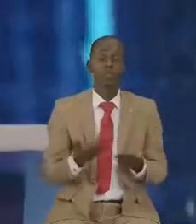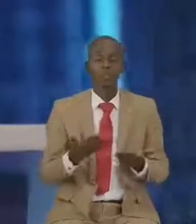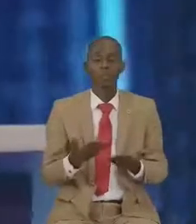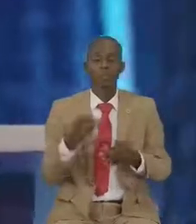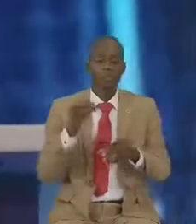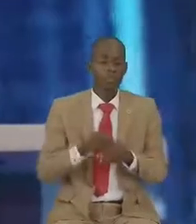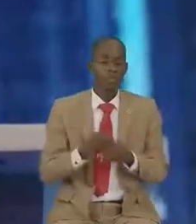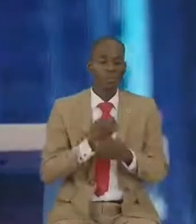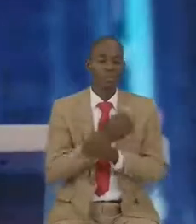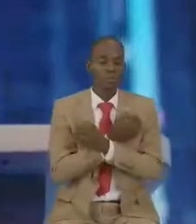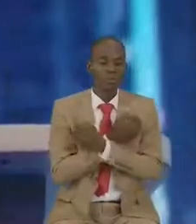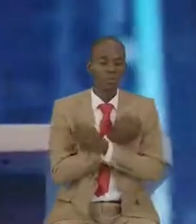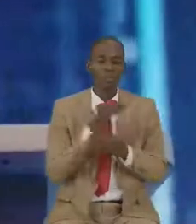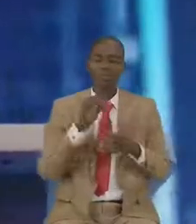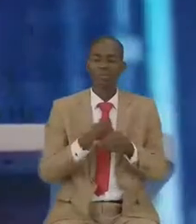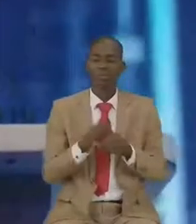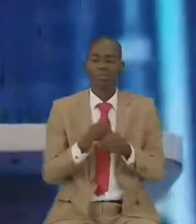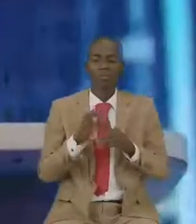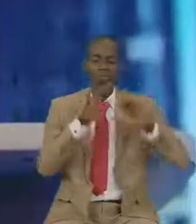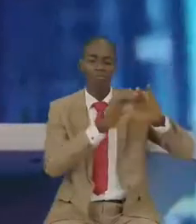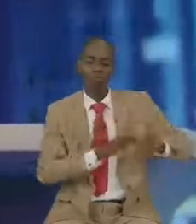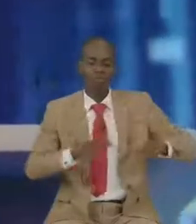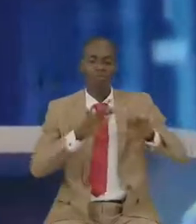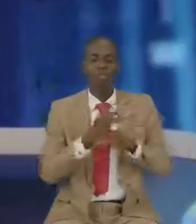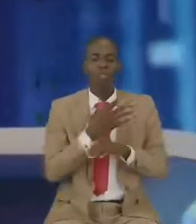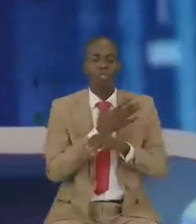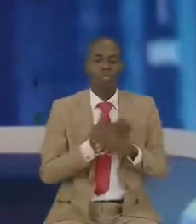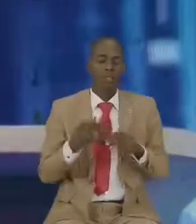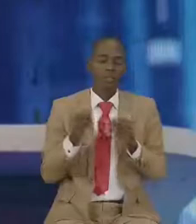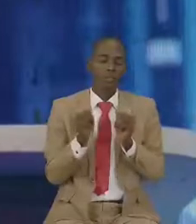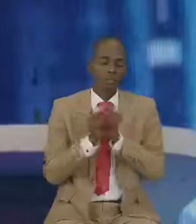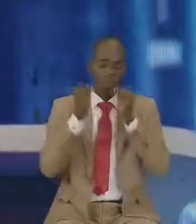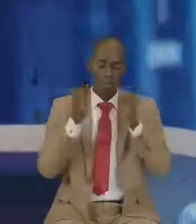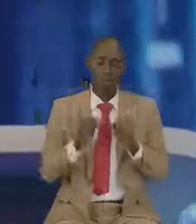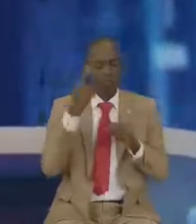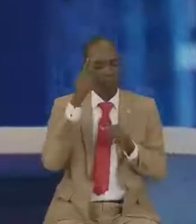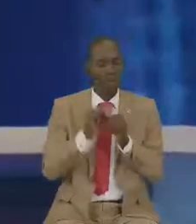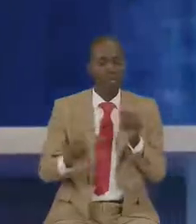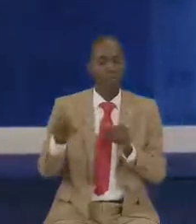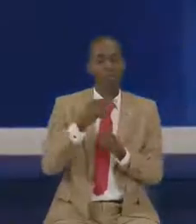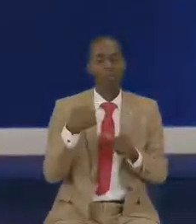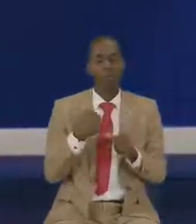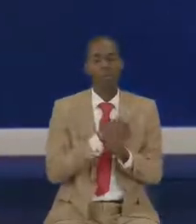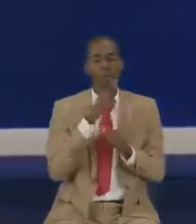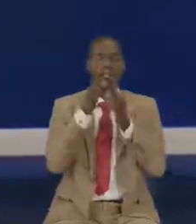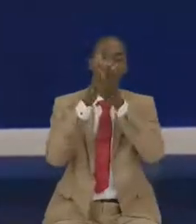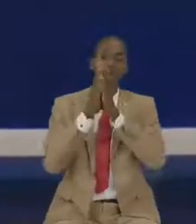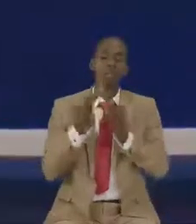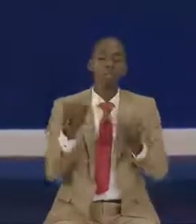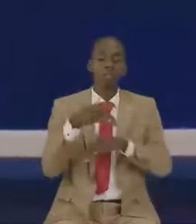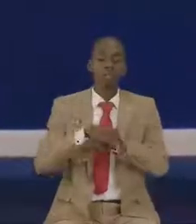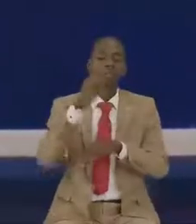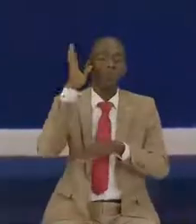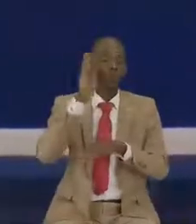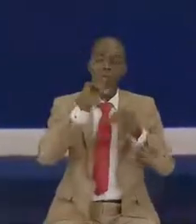bénissons ton nom. Nous savons que tu es ici avec ton amour, ta miséricorde, ta compassion et ta